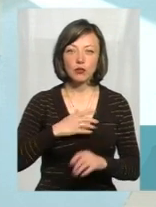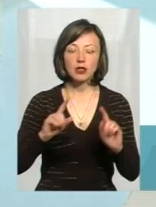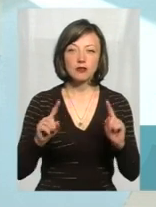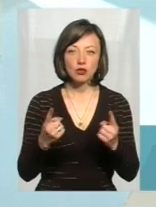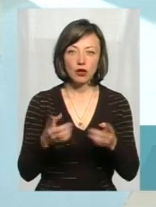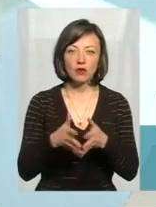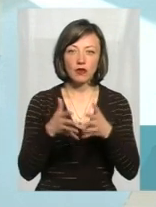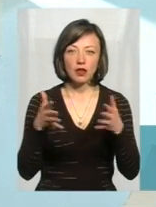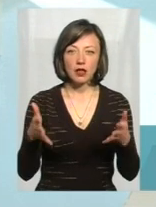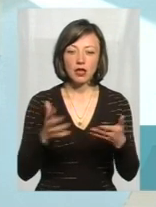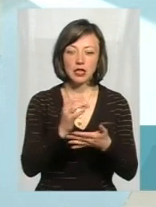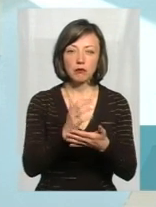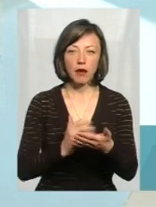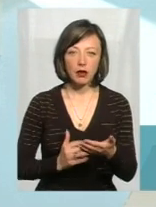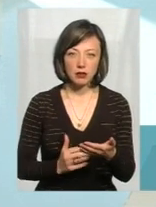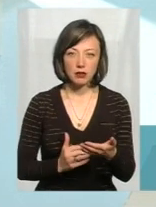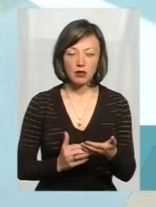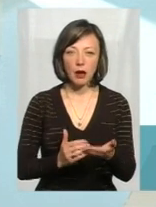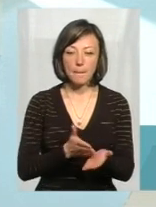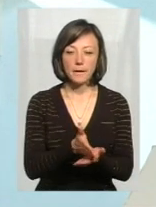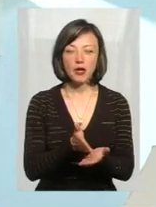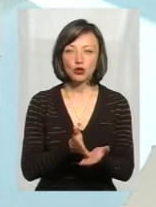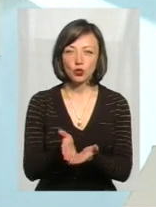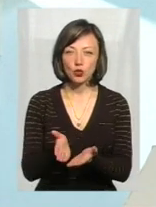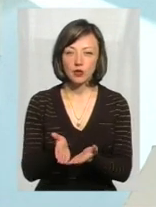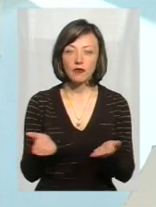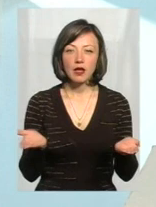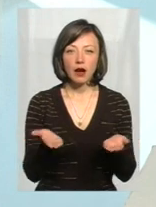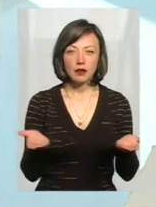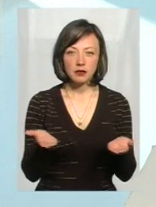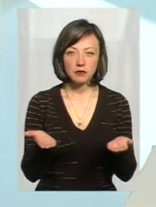надзвичайно великий спектр маршрутів,